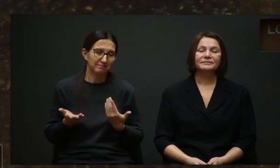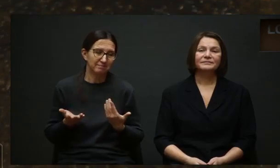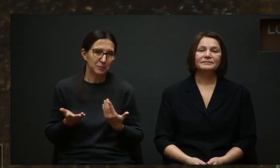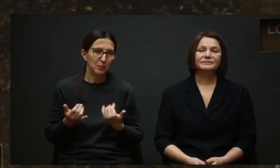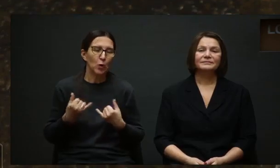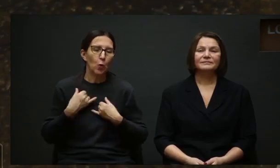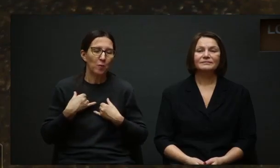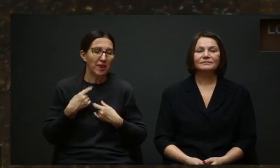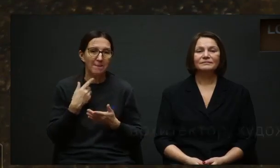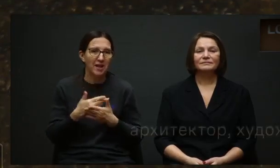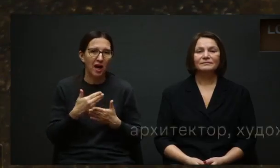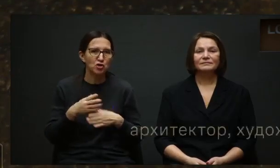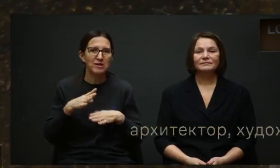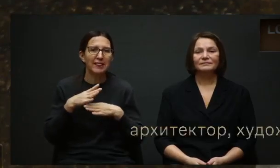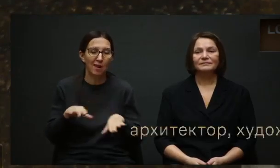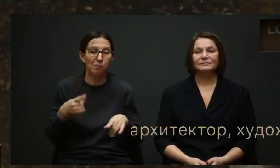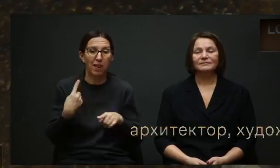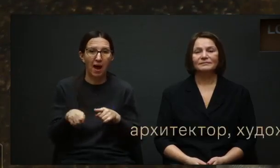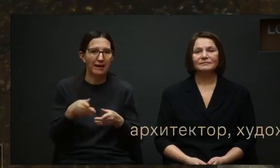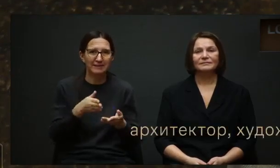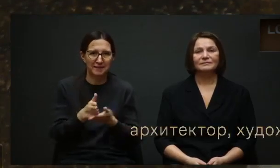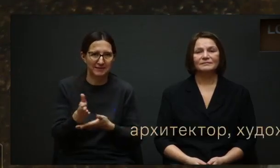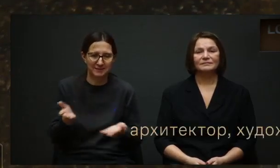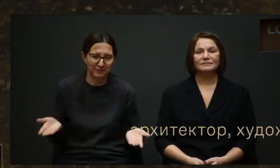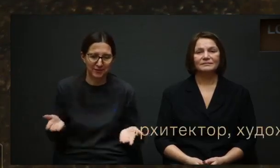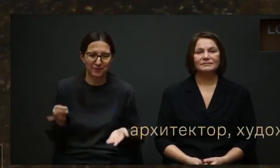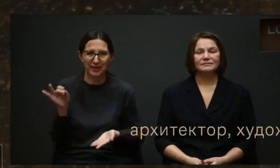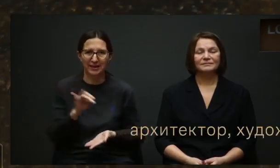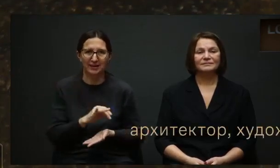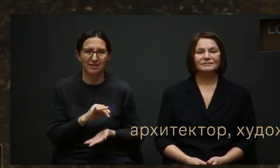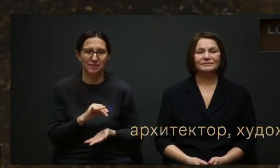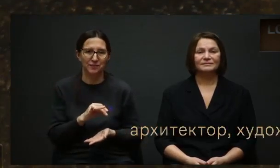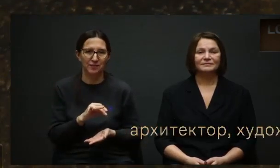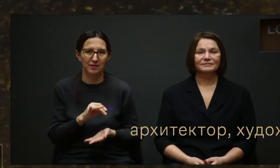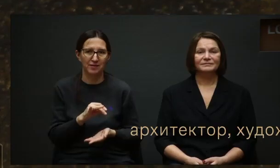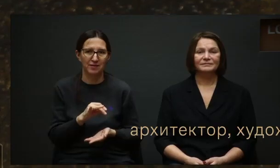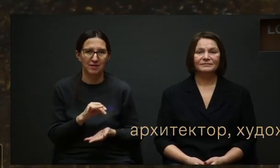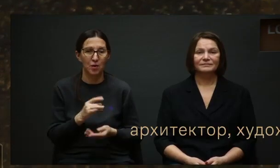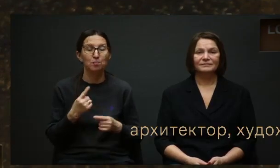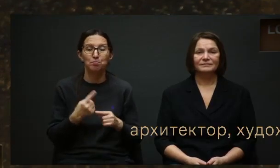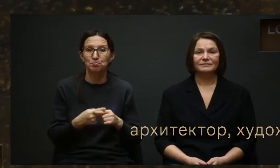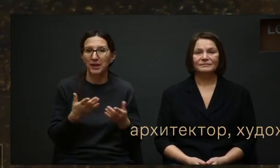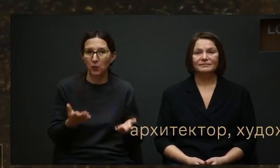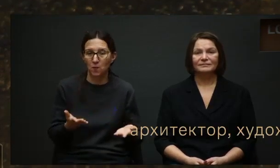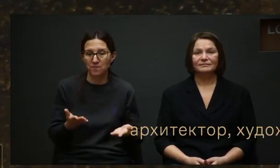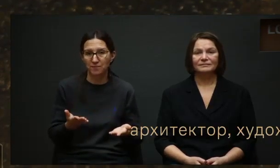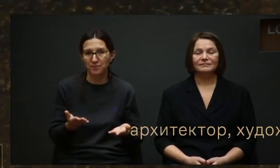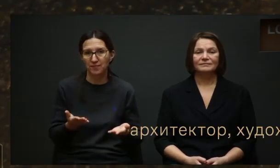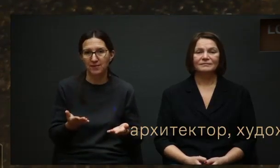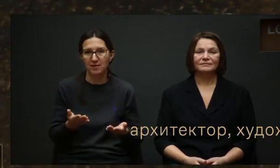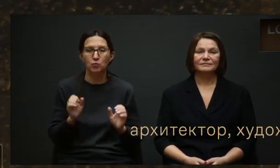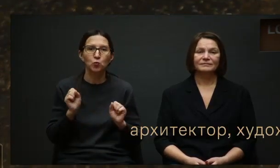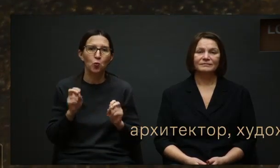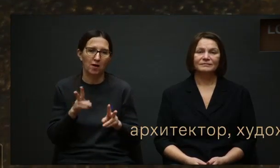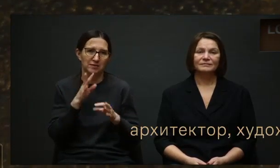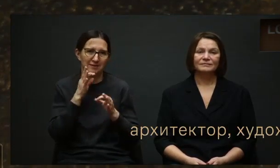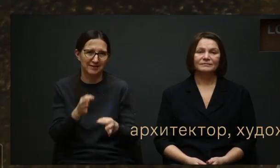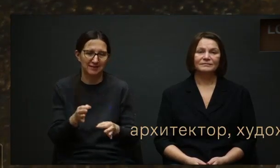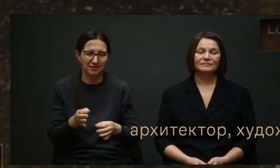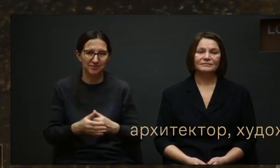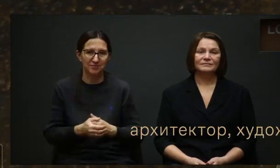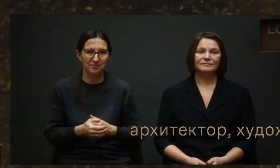Ну, у меня, мне кажется, не было альтернативы, и при том, не, как бы